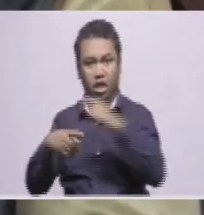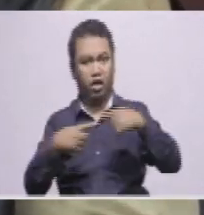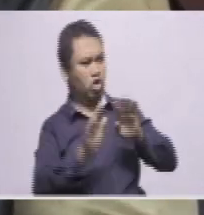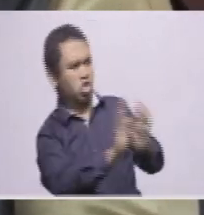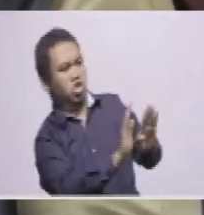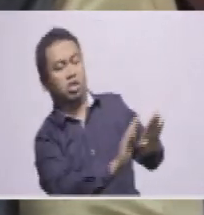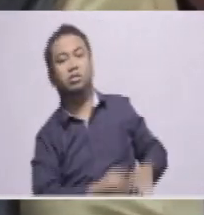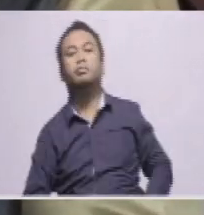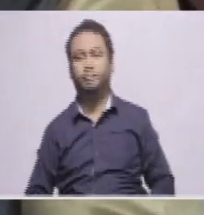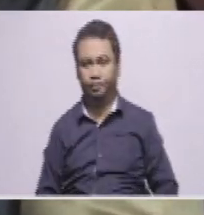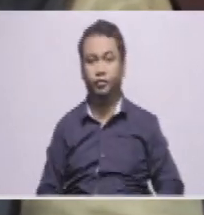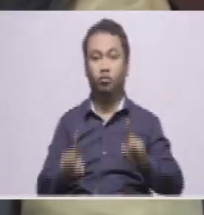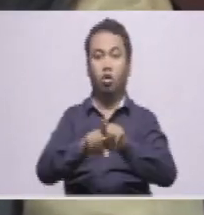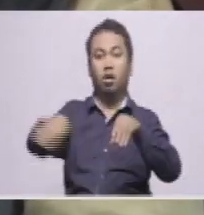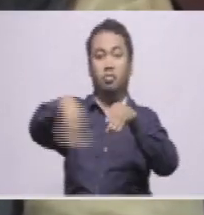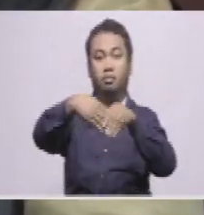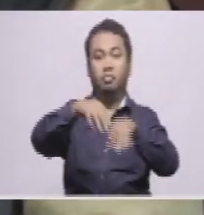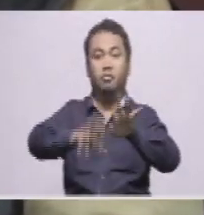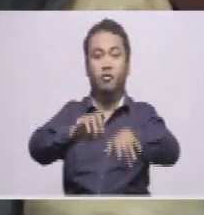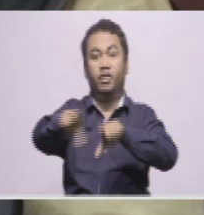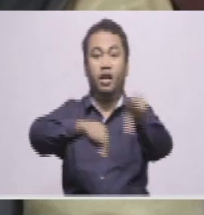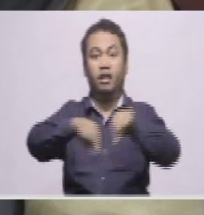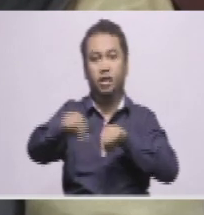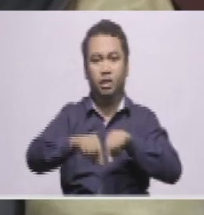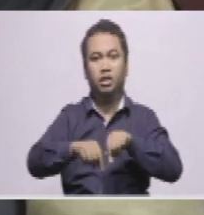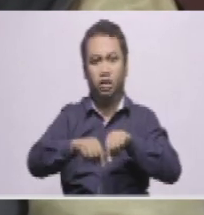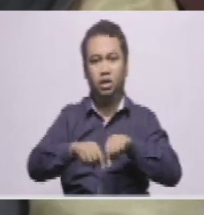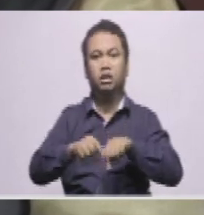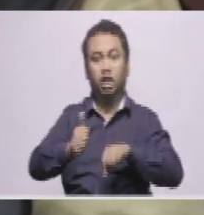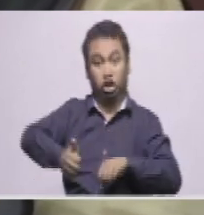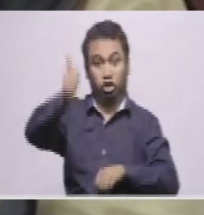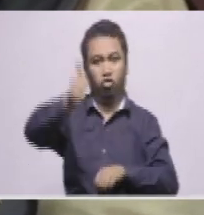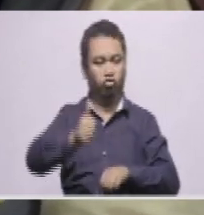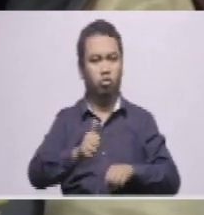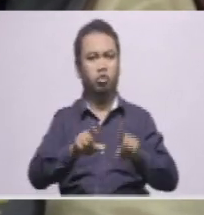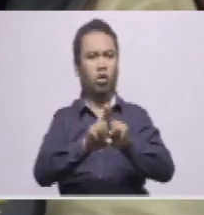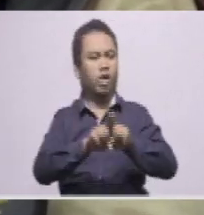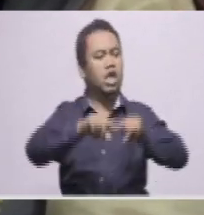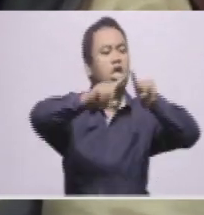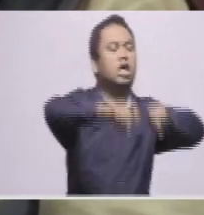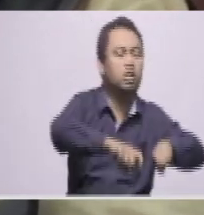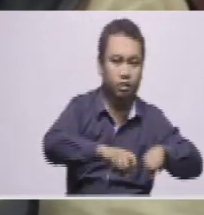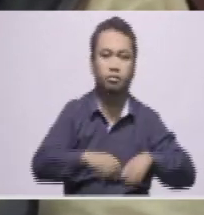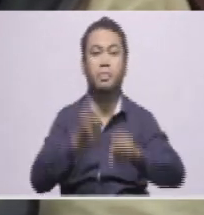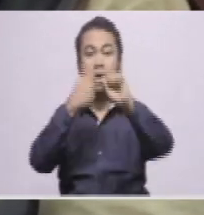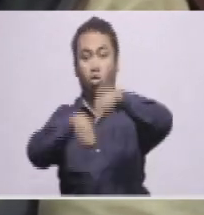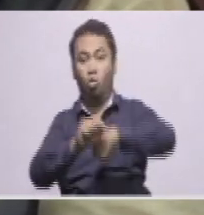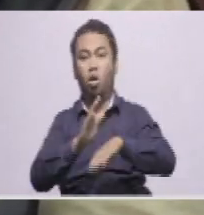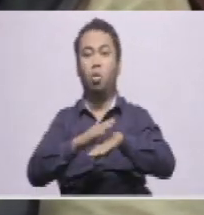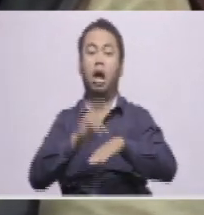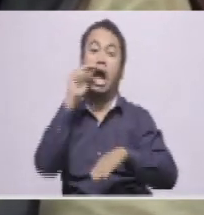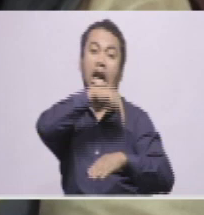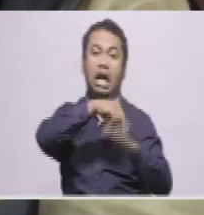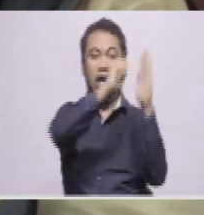delegé amin'ny fizotry ny fifidianana, ny olana mahakasika ny lisy mpifidianana, ny tsy fisiana tsapak'ireo